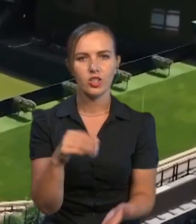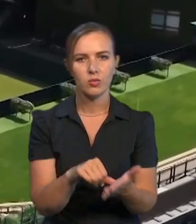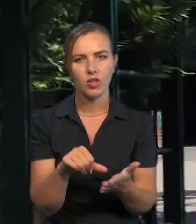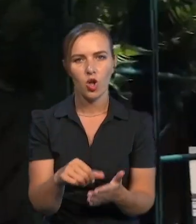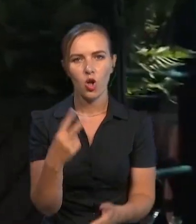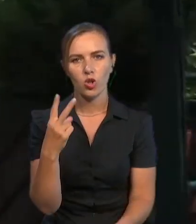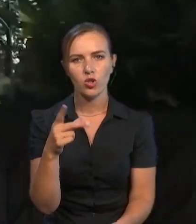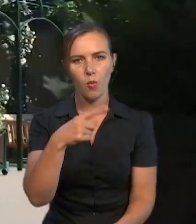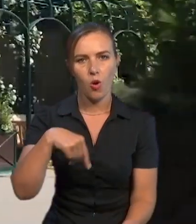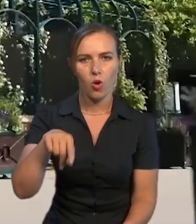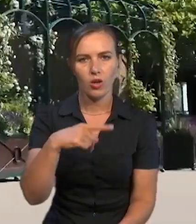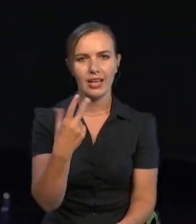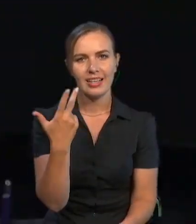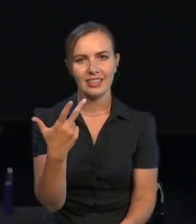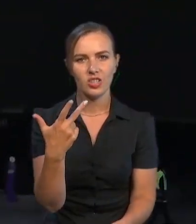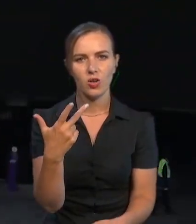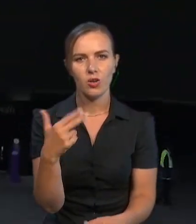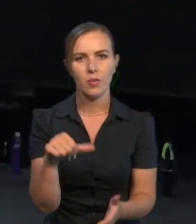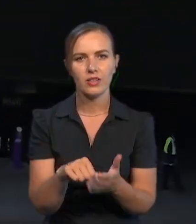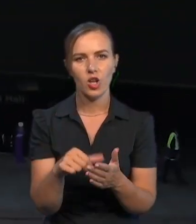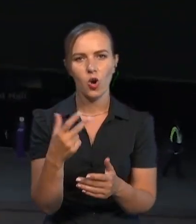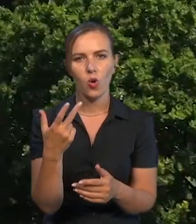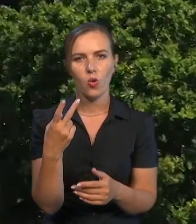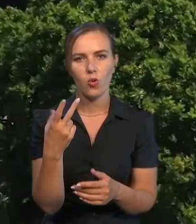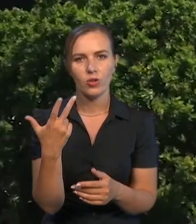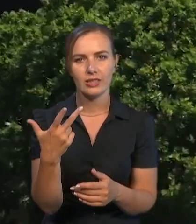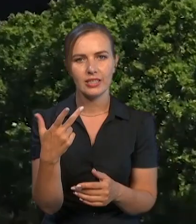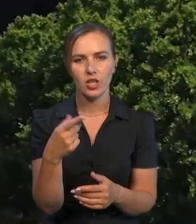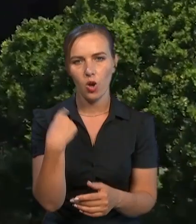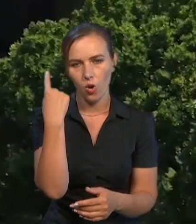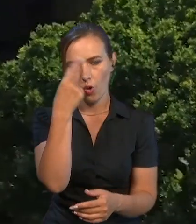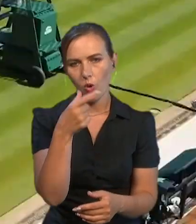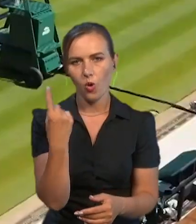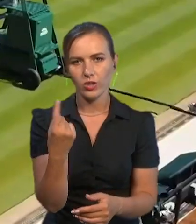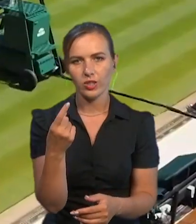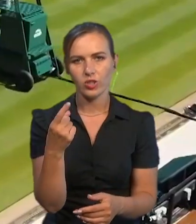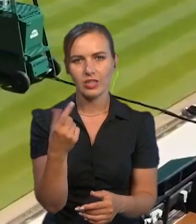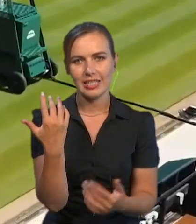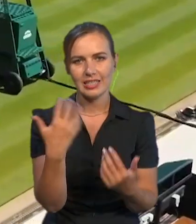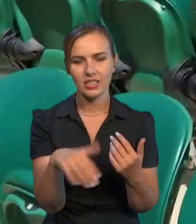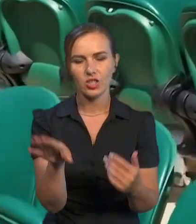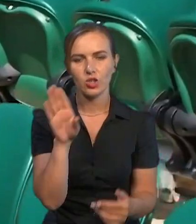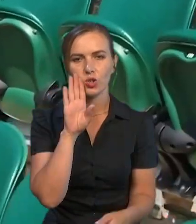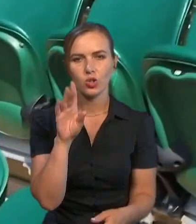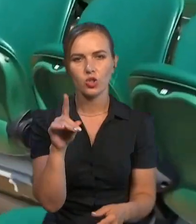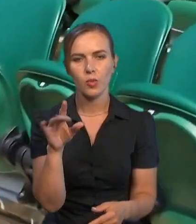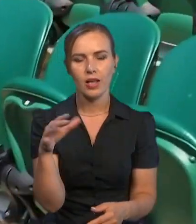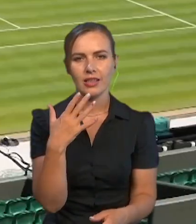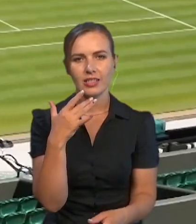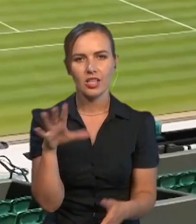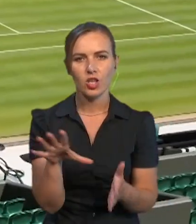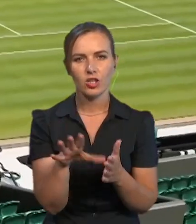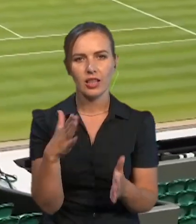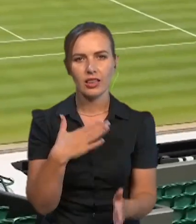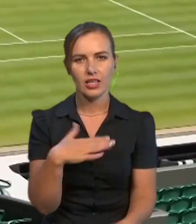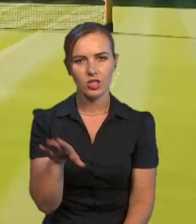другому колі і 3 представниць у третьому колі одиночного розряду серед жінок. Щоб встановити ці національні рекорди, наші